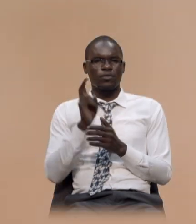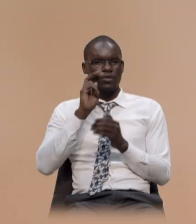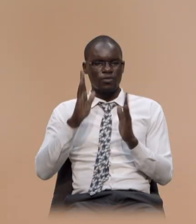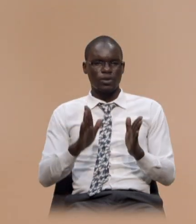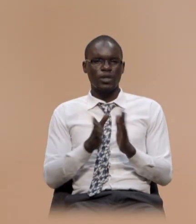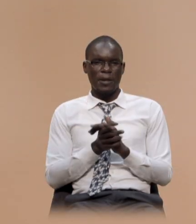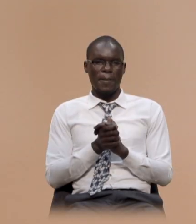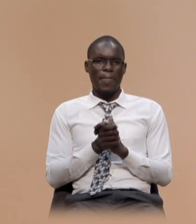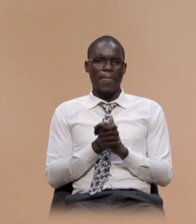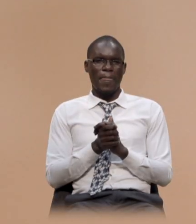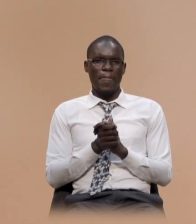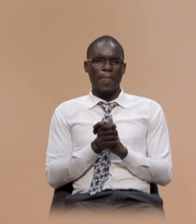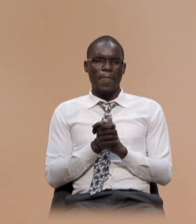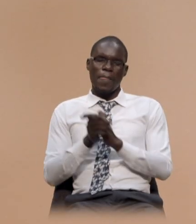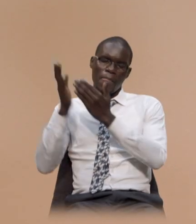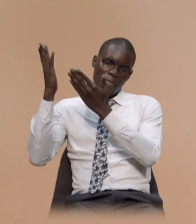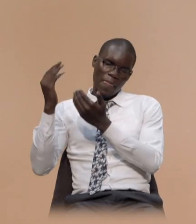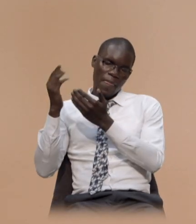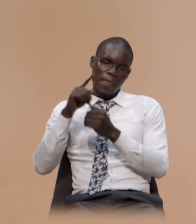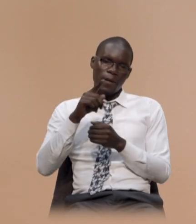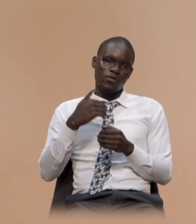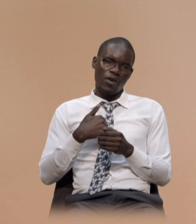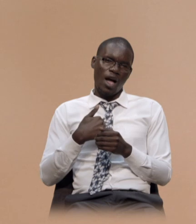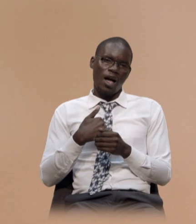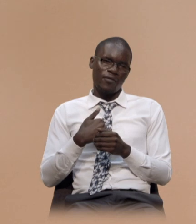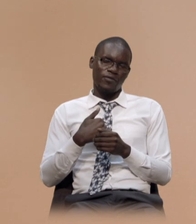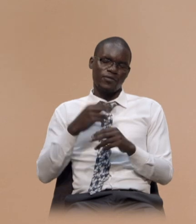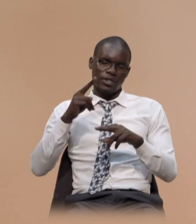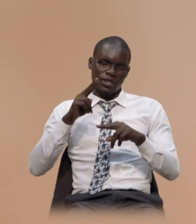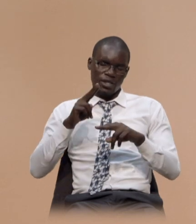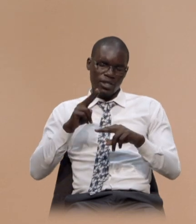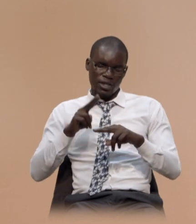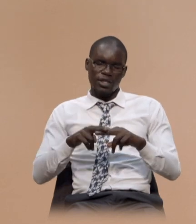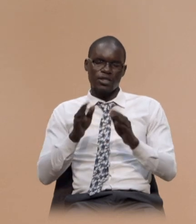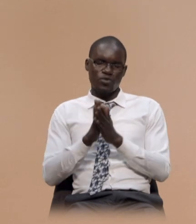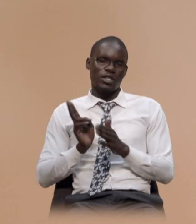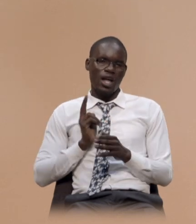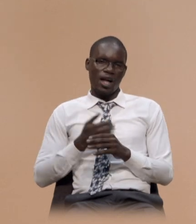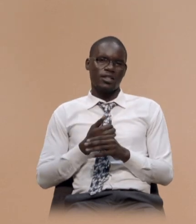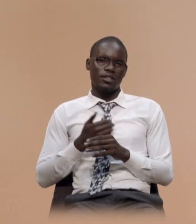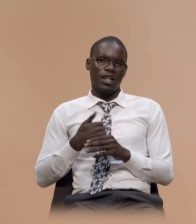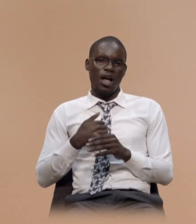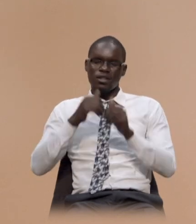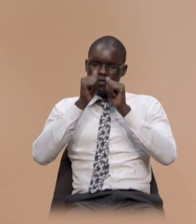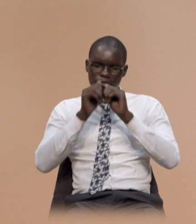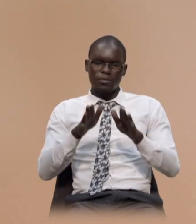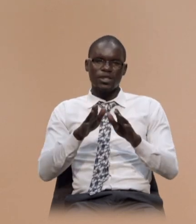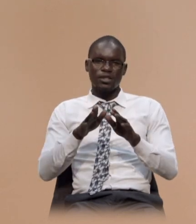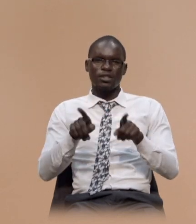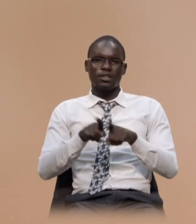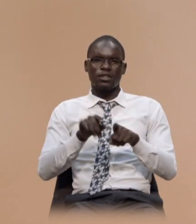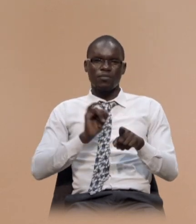Mtazamaji mpendwa, natumai kwa wakati ambao umekaa kando ya runinga yako, umebarikiwa sana.